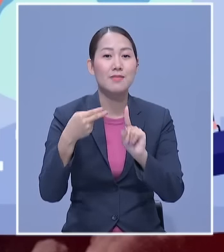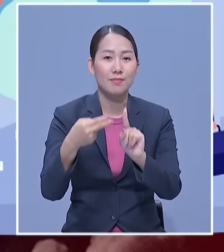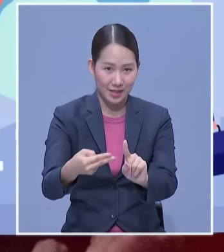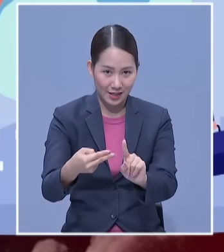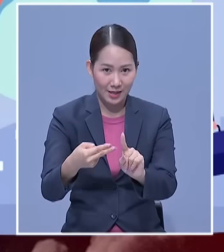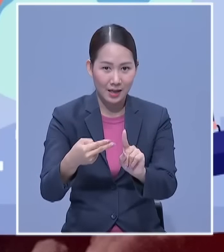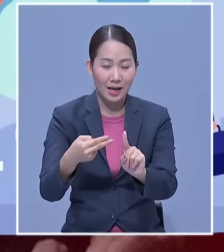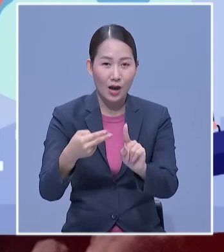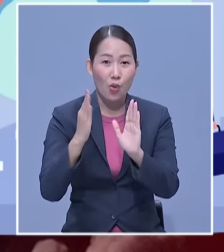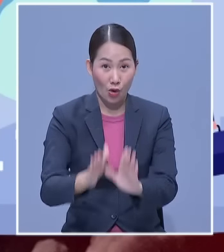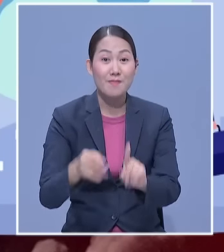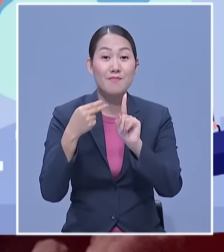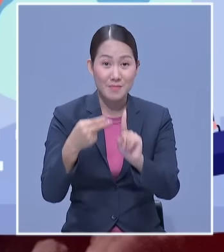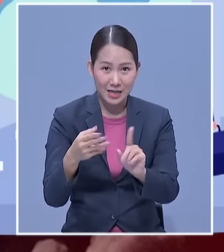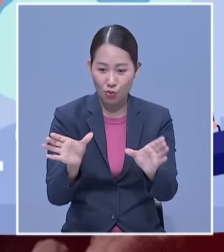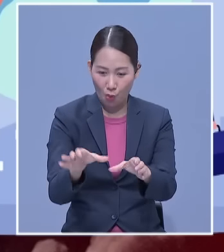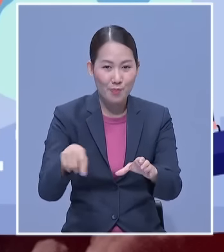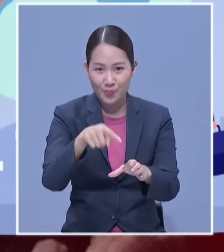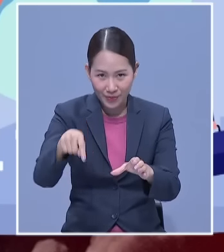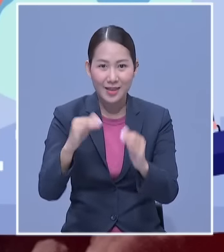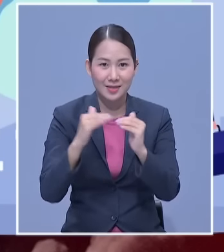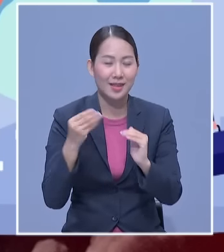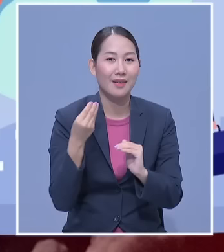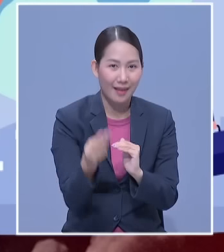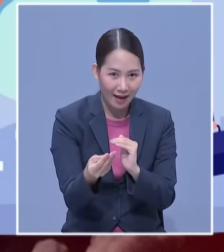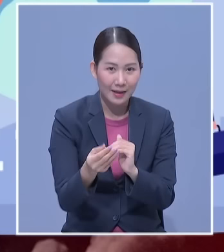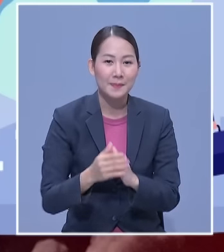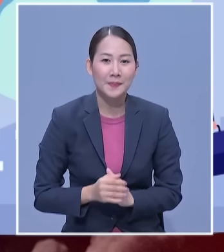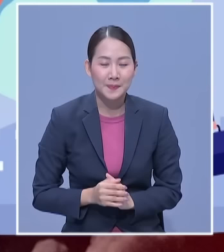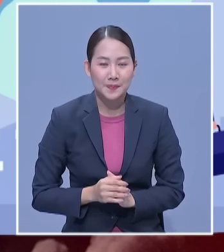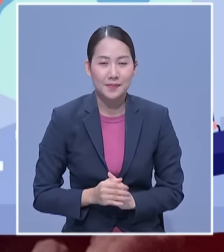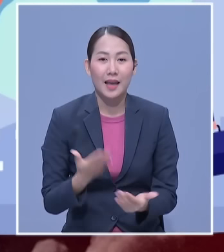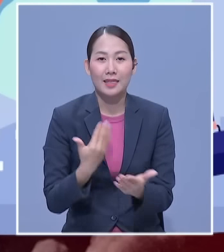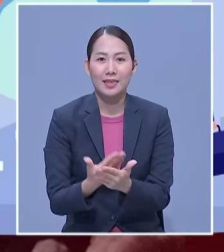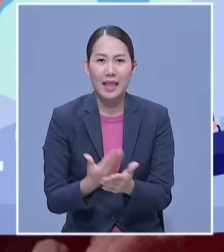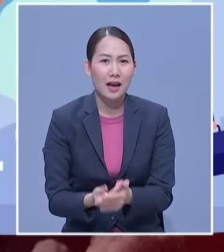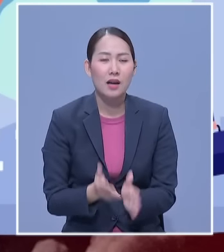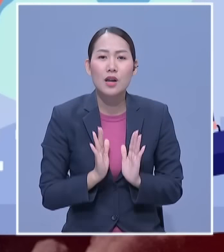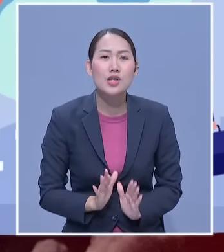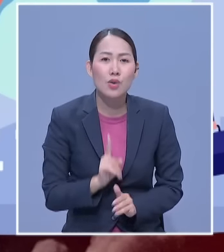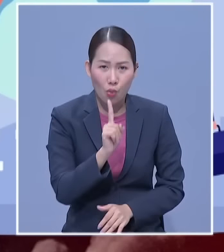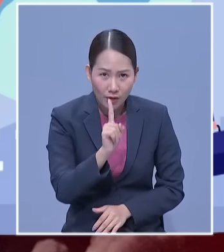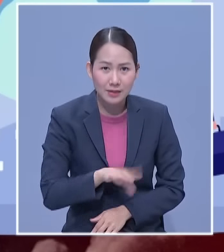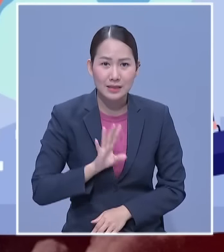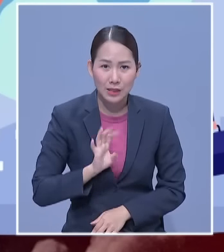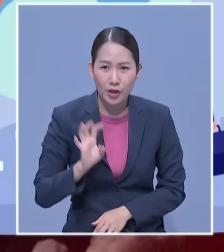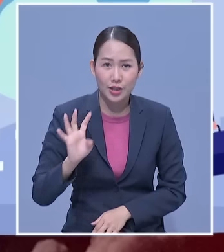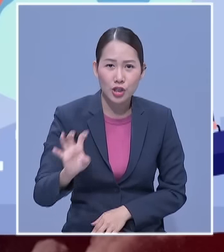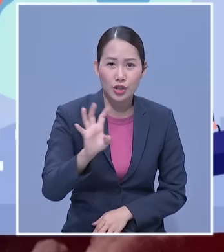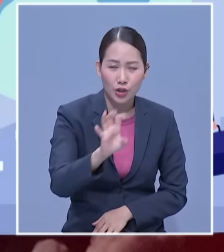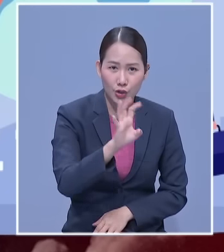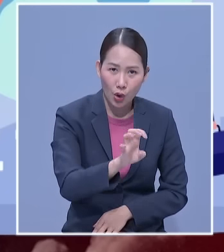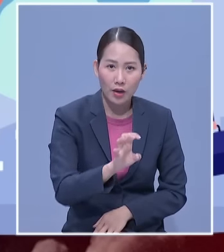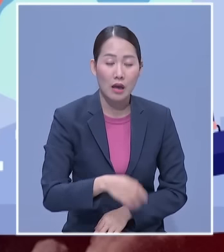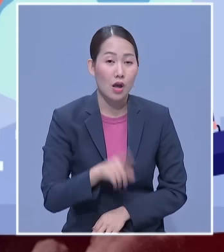เชียงใหม่เชียงรายอือแต่จะให้ส่วนช่วยในการสนับสนุนเงิน 400บาทเน้นให้ประชาชนในภูมิภาคเดียวกันนั่นแหละหรือ